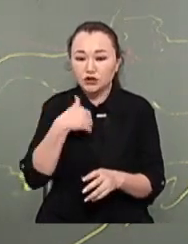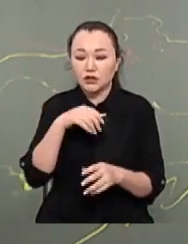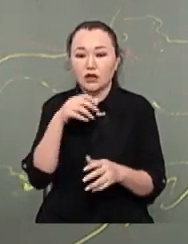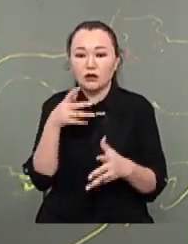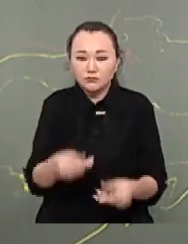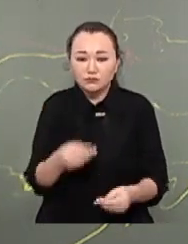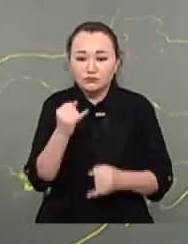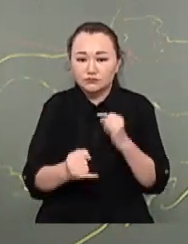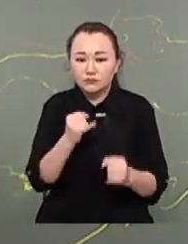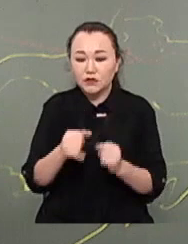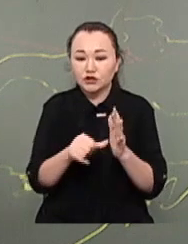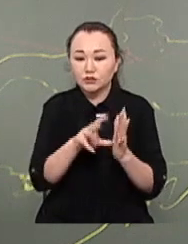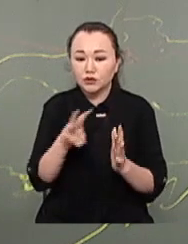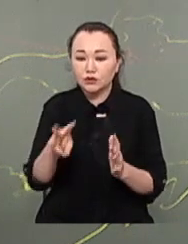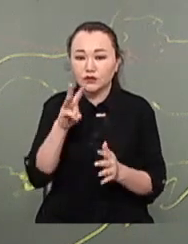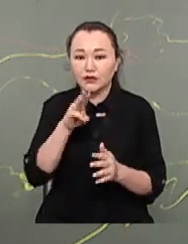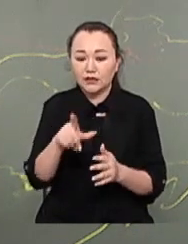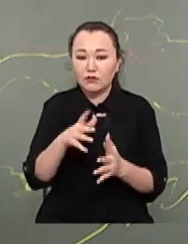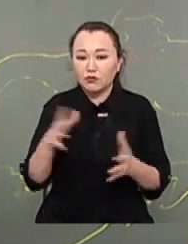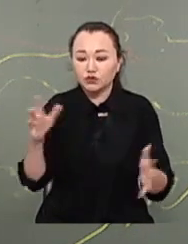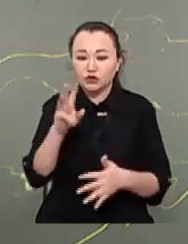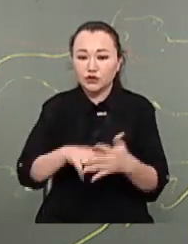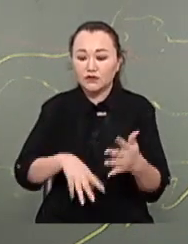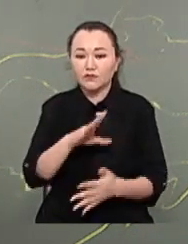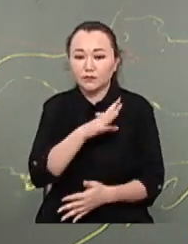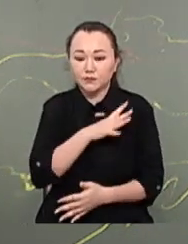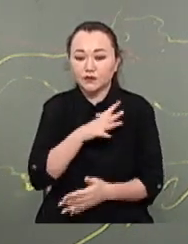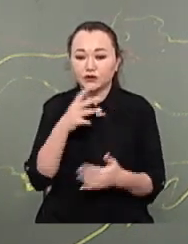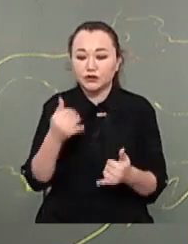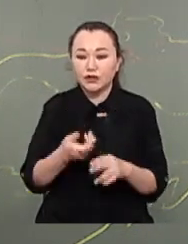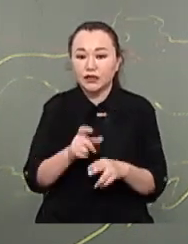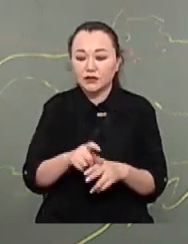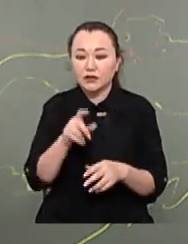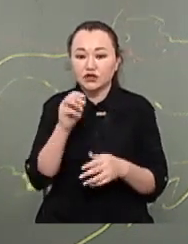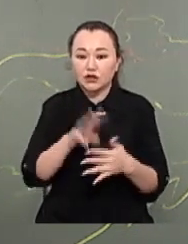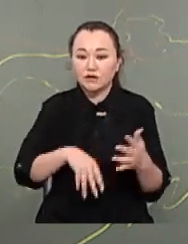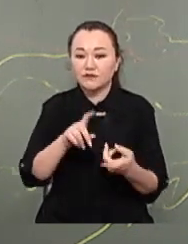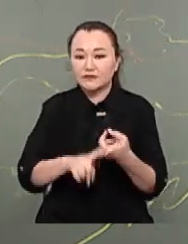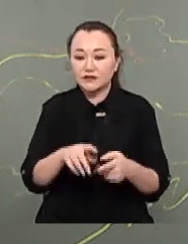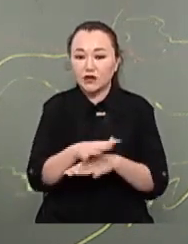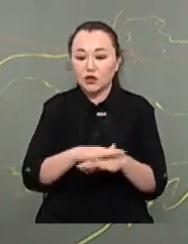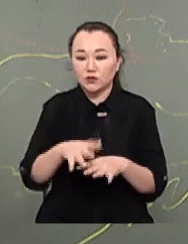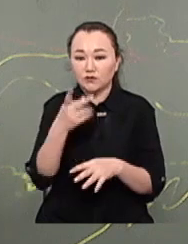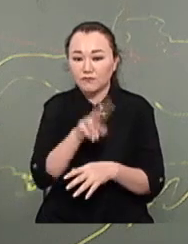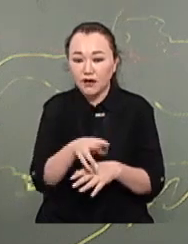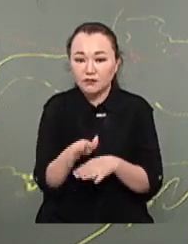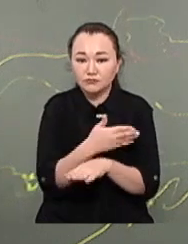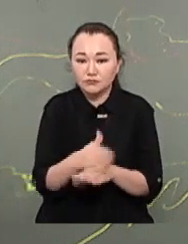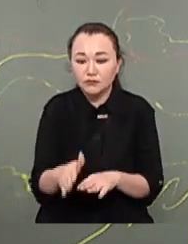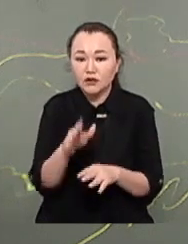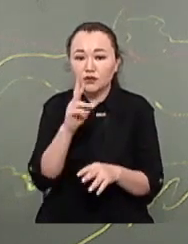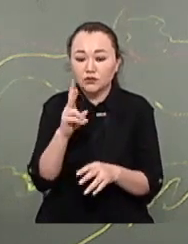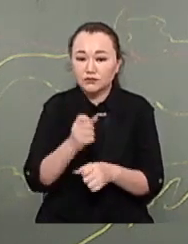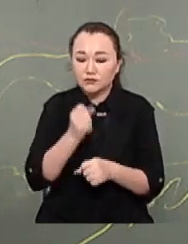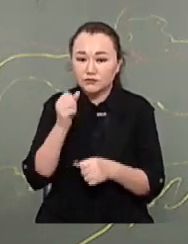асты еткендерге 6 миллион теңгеден астам айыппұл салынатын еді. Ал бұл айыппұлға қатысты тұрғындар пікірі екіге бөлініп отыр. Бірі қатаң